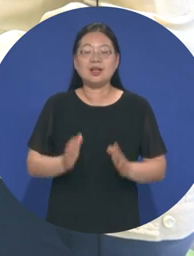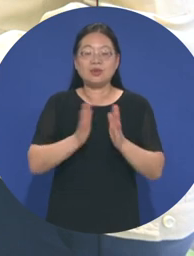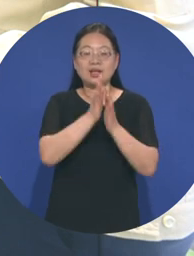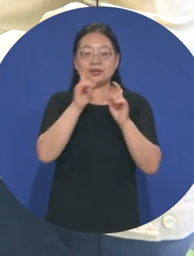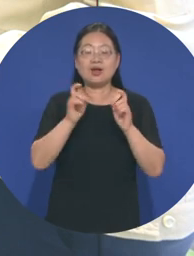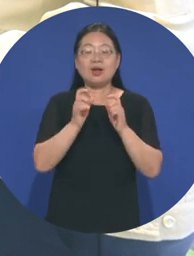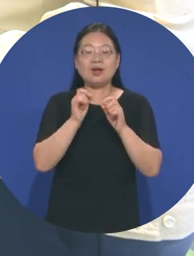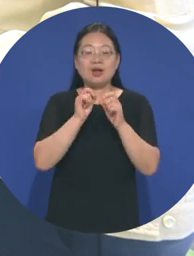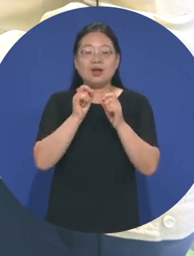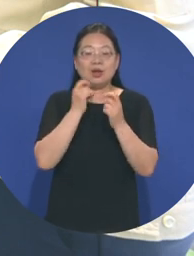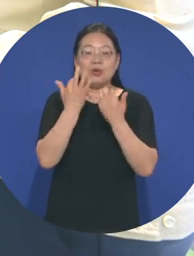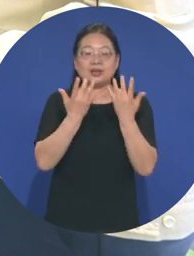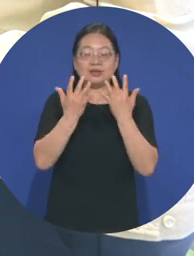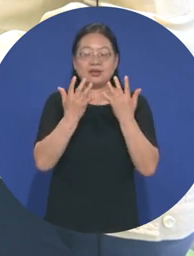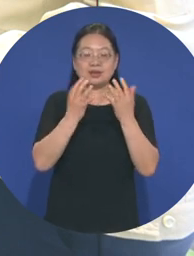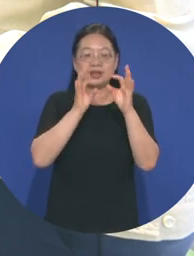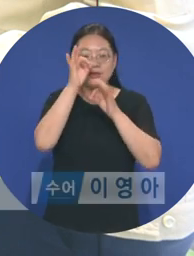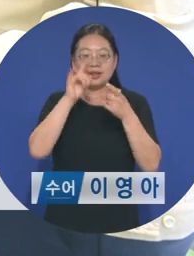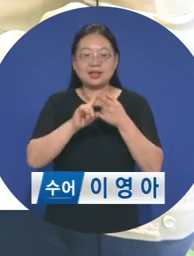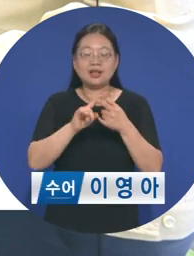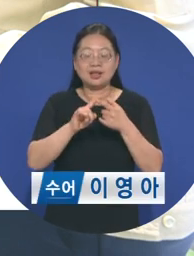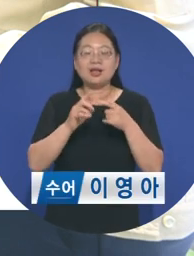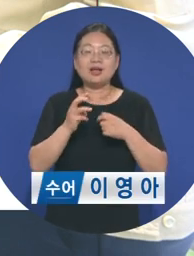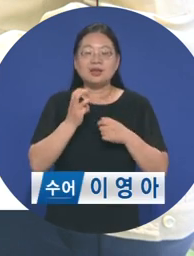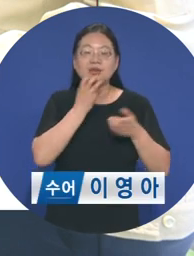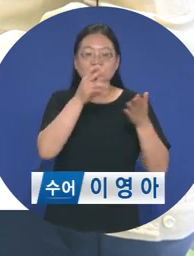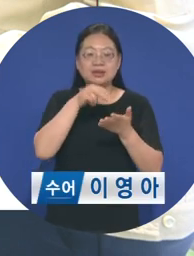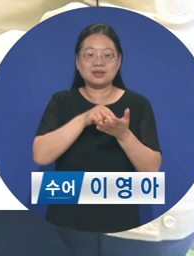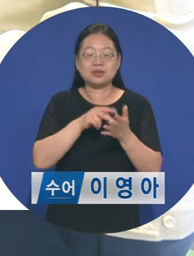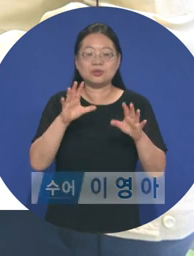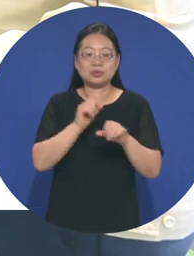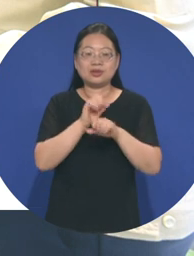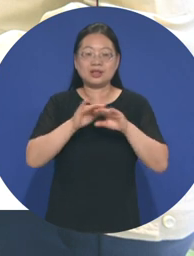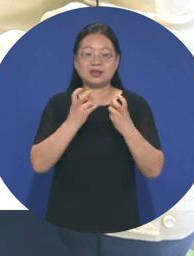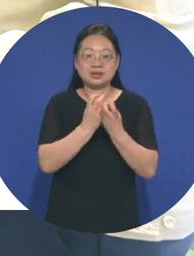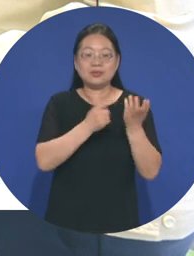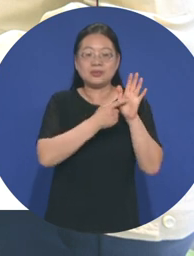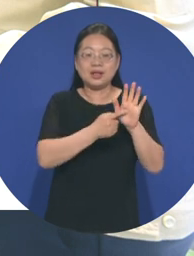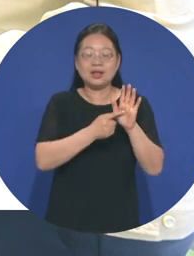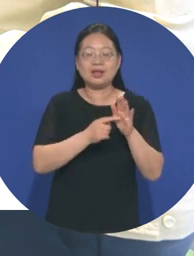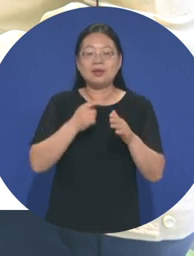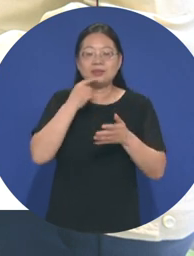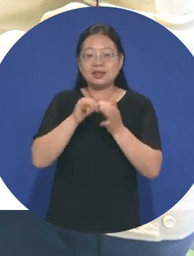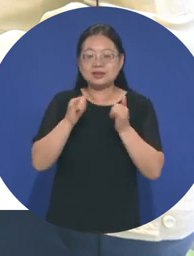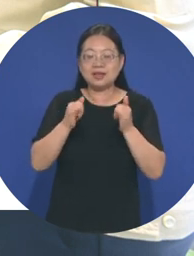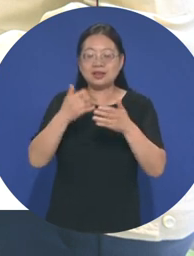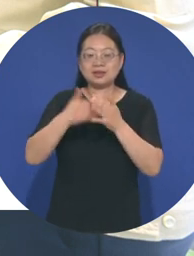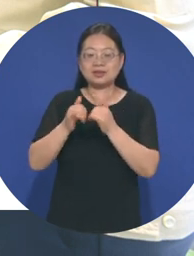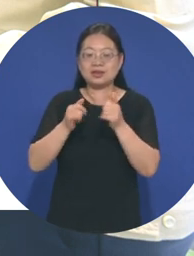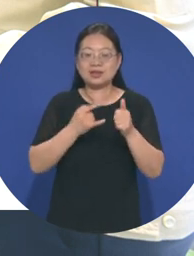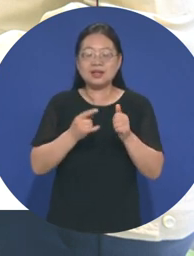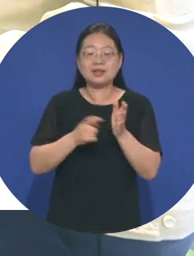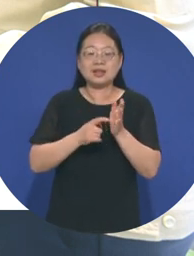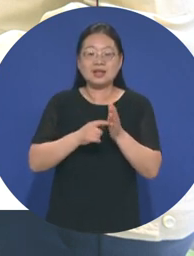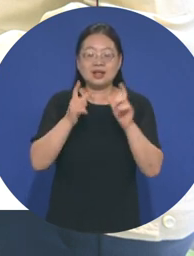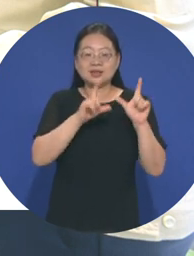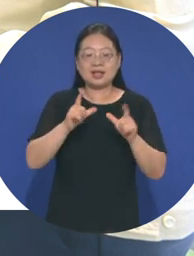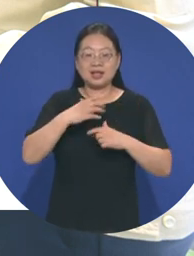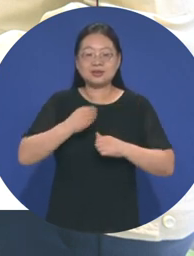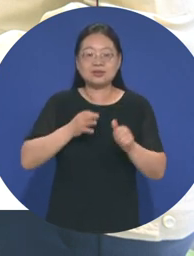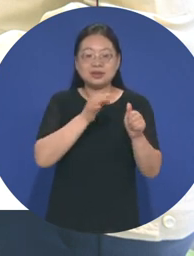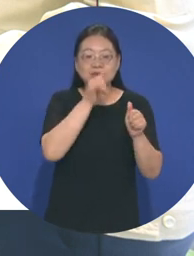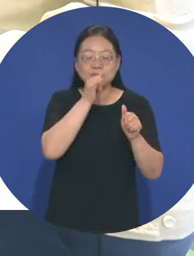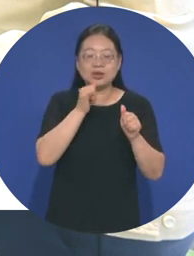화성 화재 사고에 대한 경기도 차원의 종합 대책이 나왔습니다. 피해자와 유가족들에게 긴급 생계안정비를 지원하고 도내